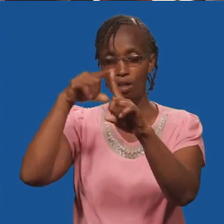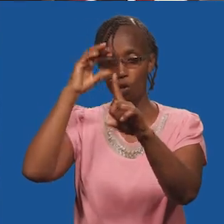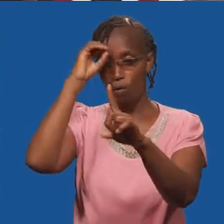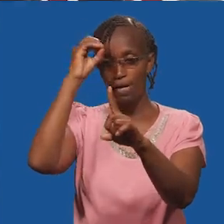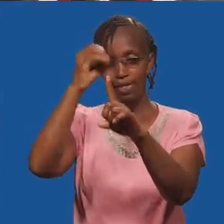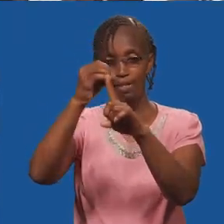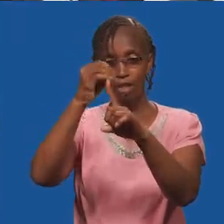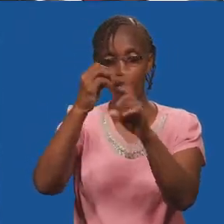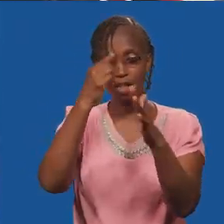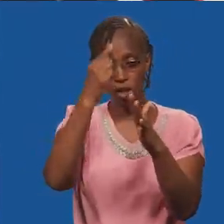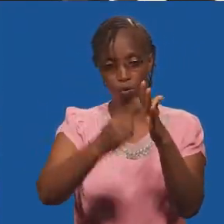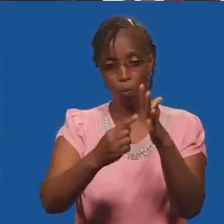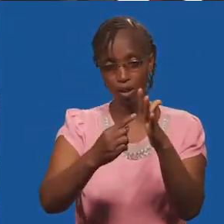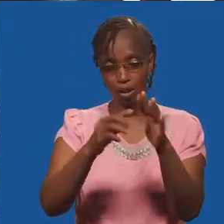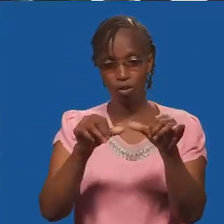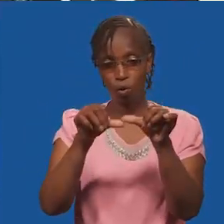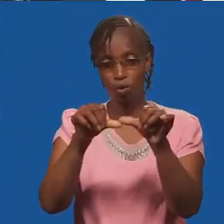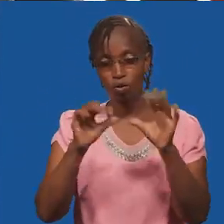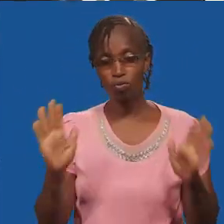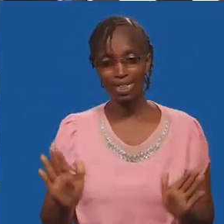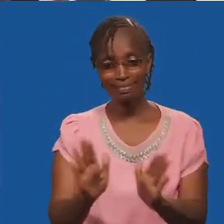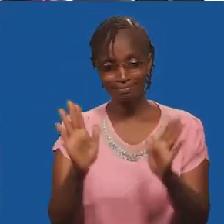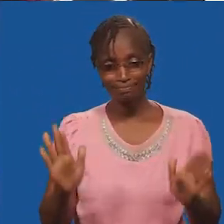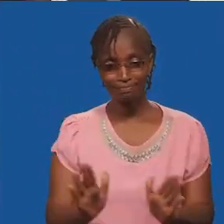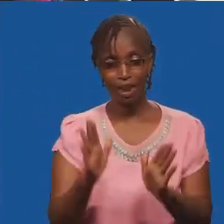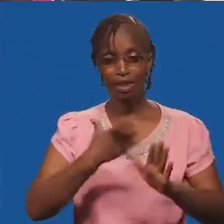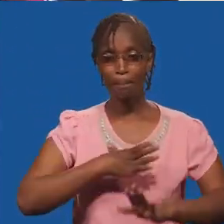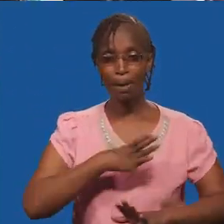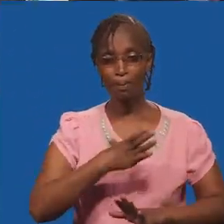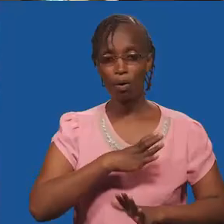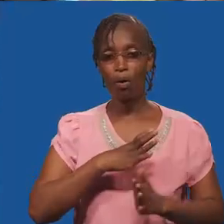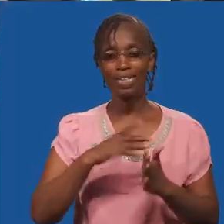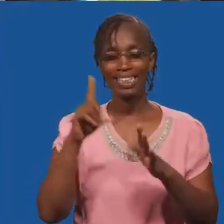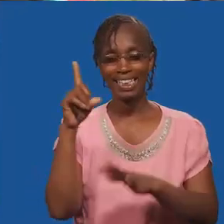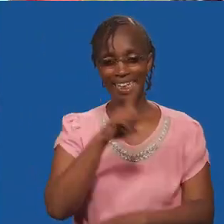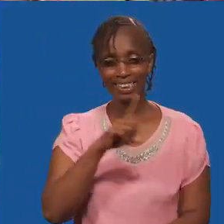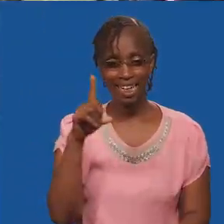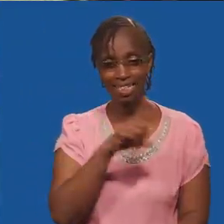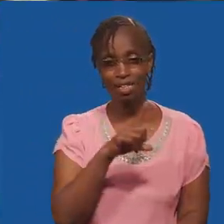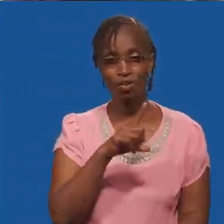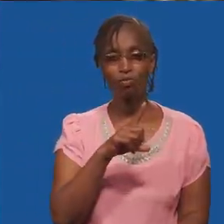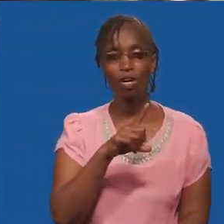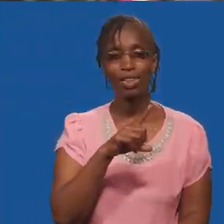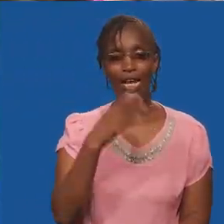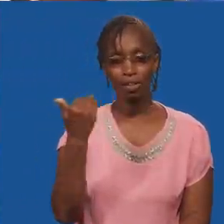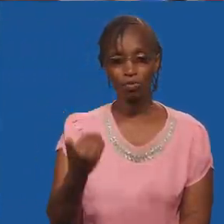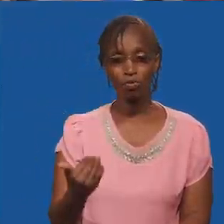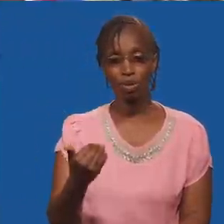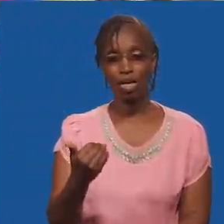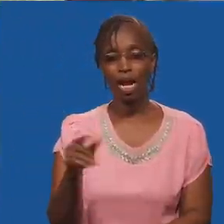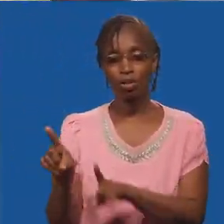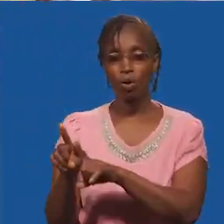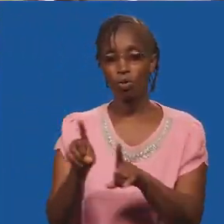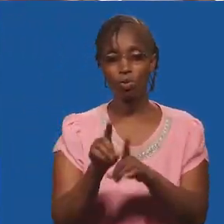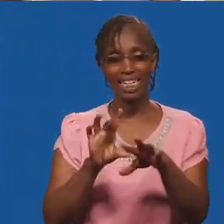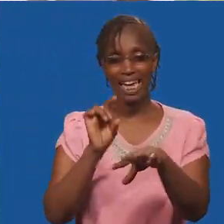Lengo la shirika hili la NKUWA ni kuwaelimisha wananchi umuhimu wa kuhamasisha vijana kuhusu madhara yanayosababishwa na ngono na ndoa